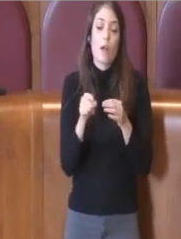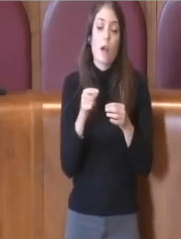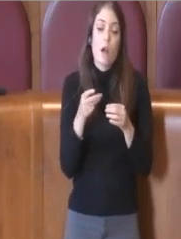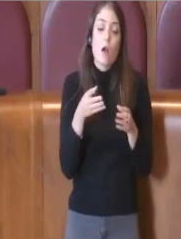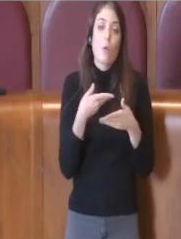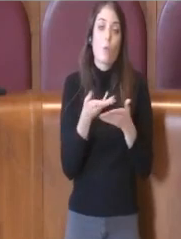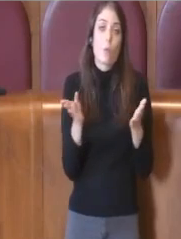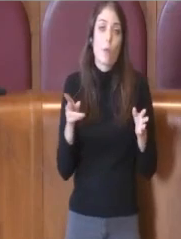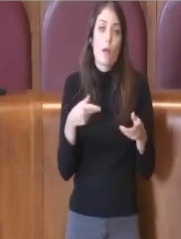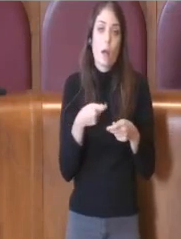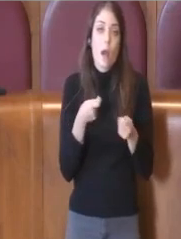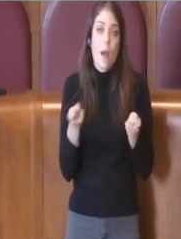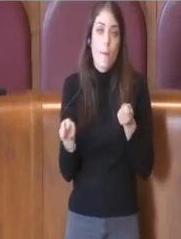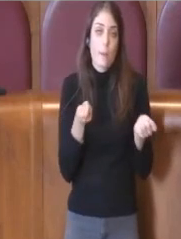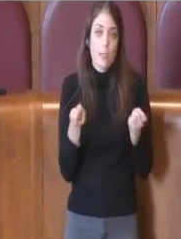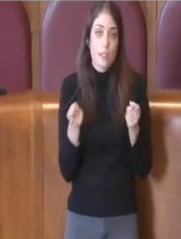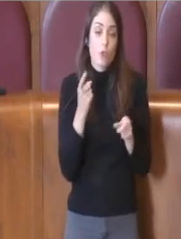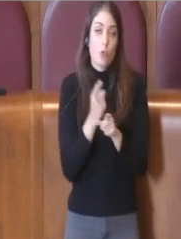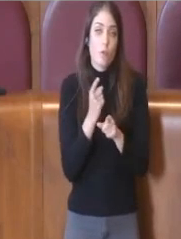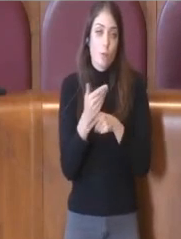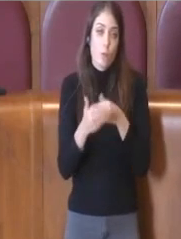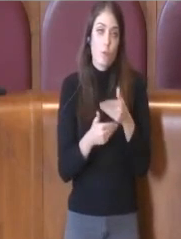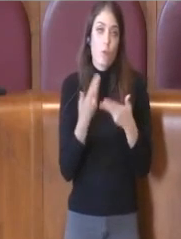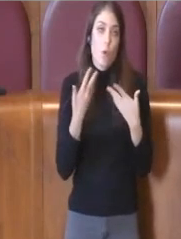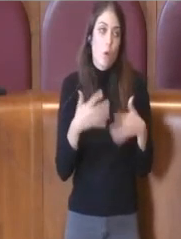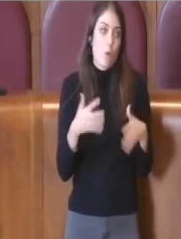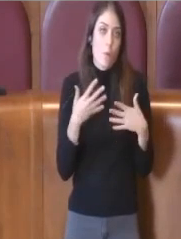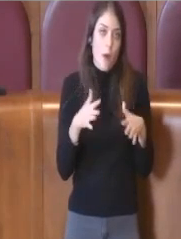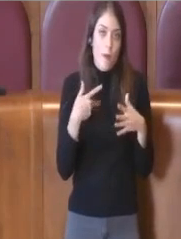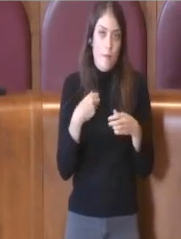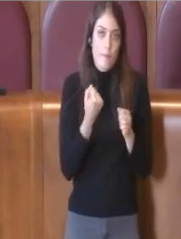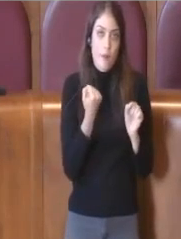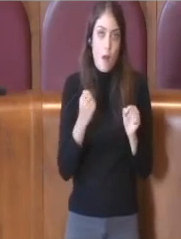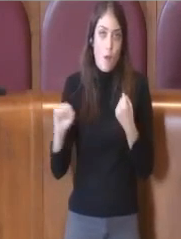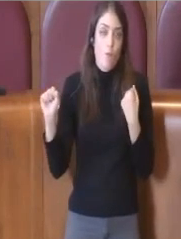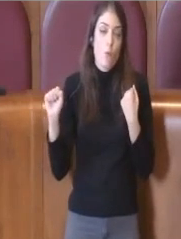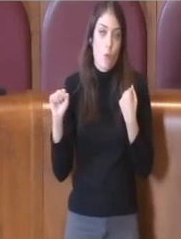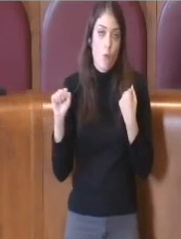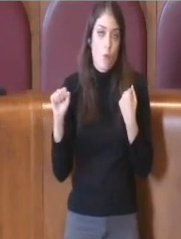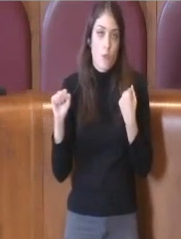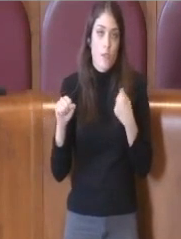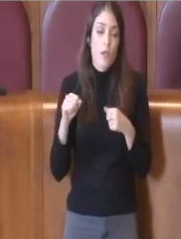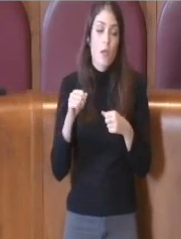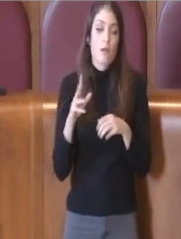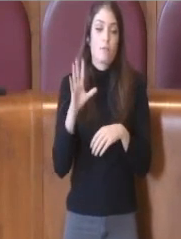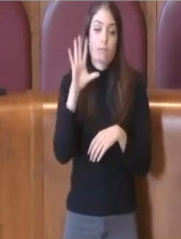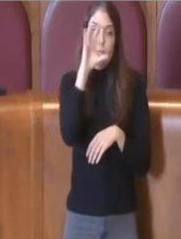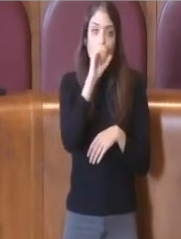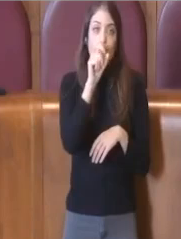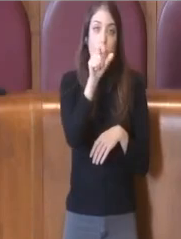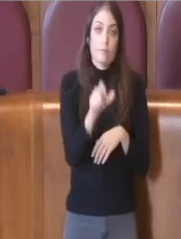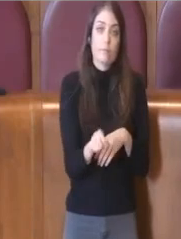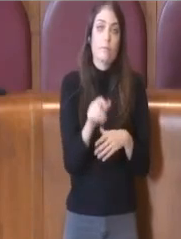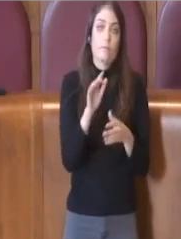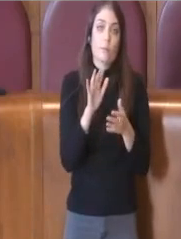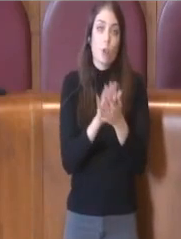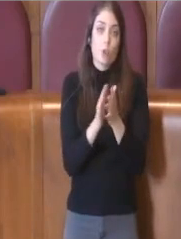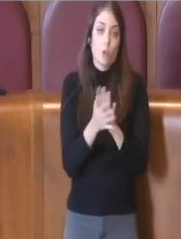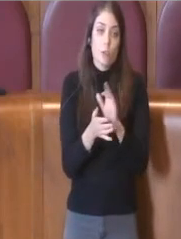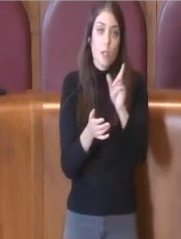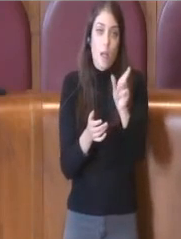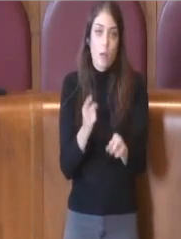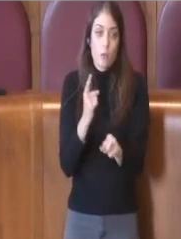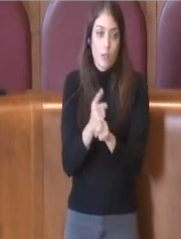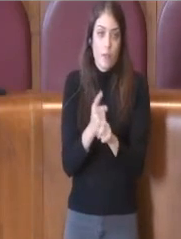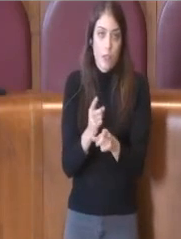amministrazione che dovrebbe, tramite le procedure ormai notorie e stranote, individuare il contraente poi di questo particolare e